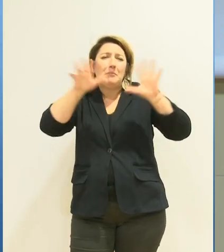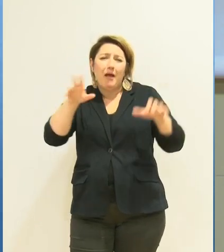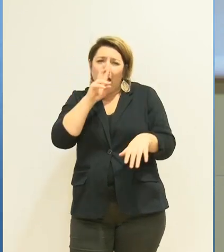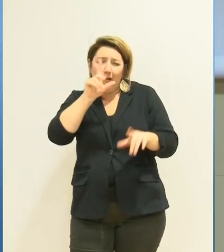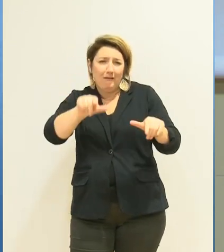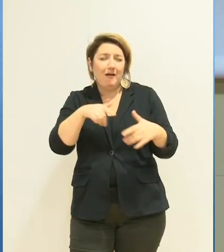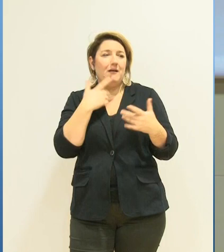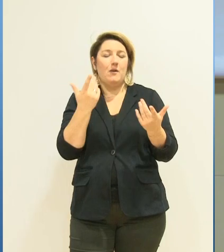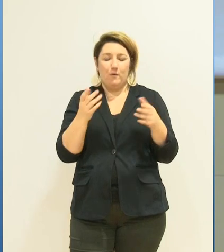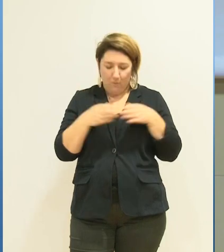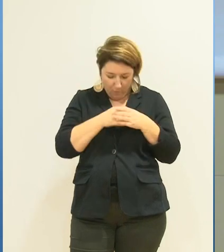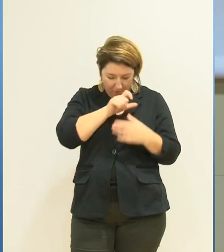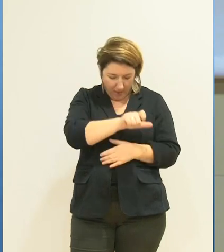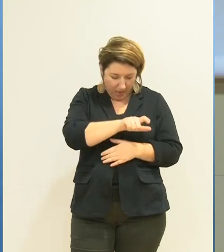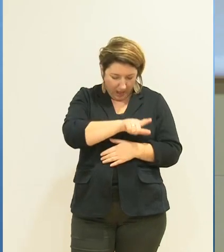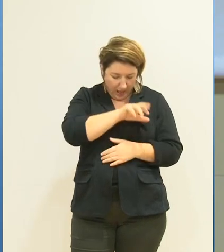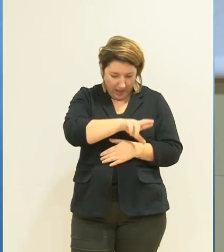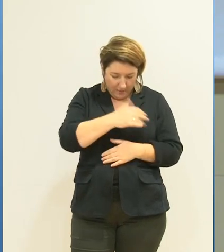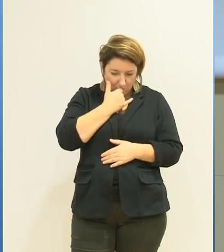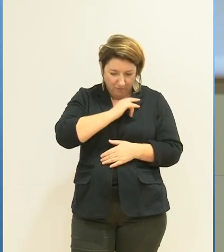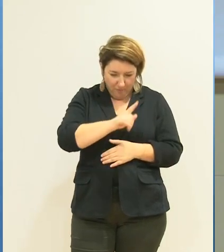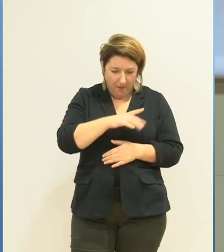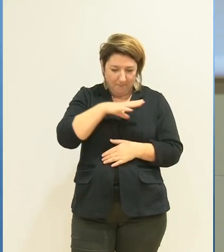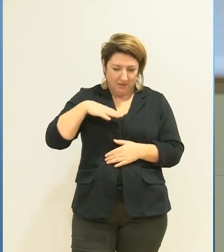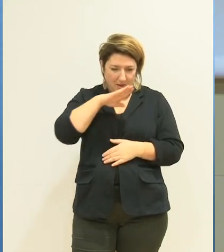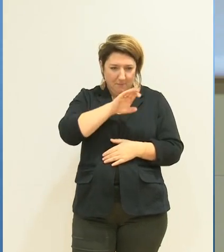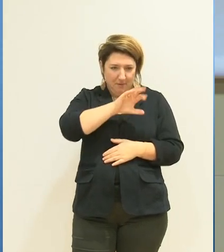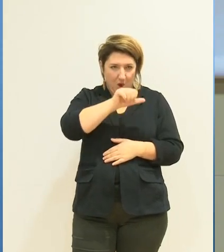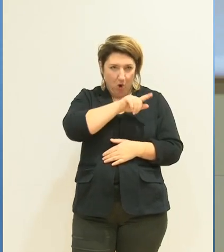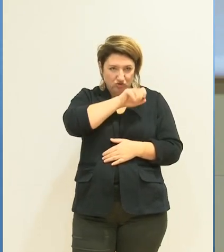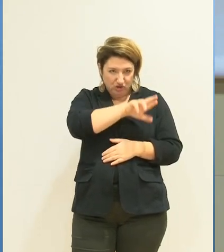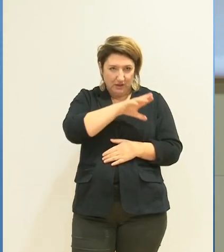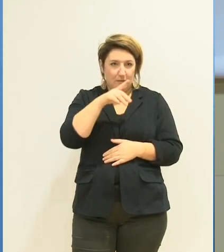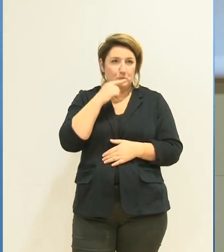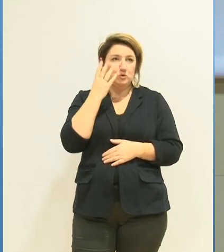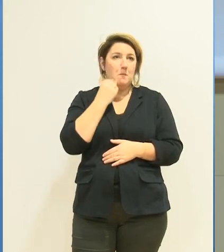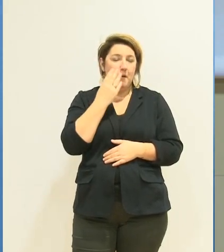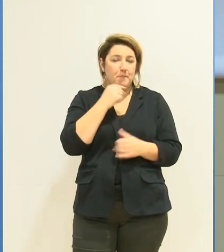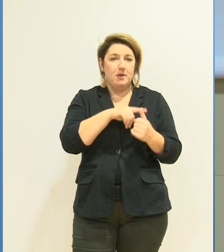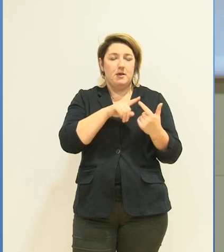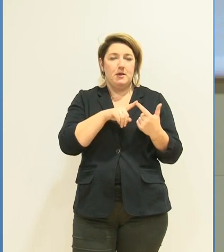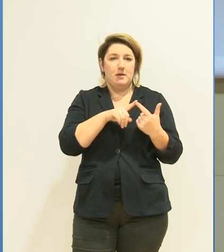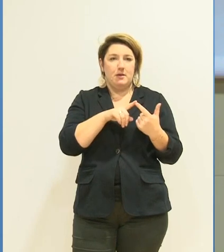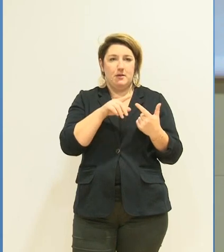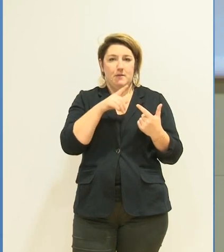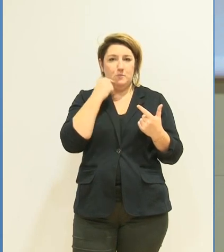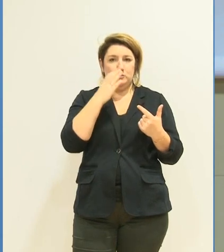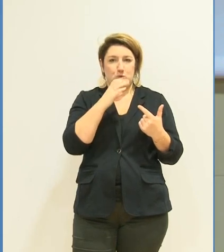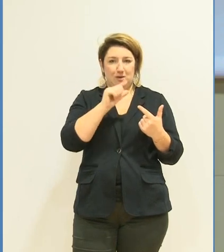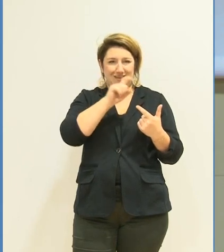lequel il faut pas que je me trompe il y à nathalie béranger vincent barbier et richard